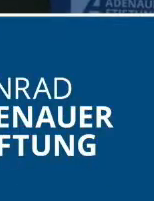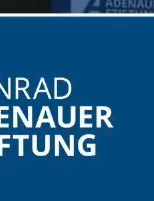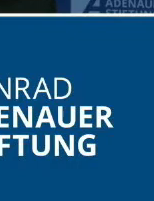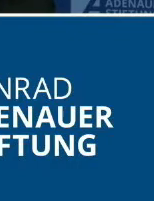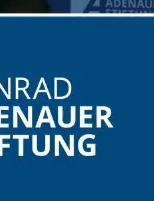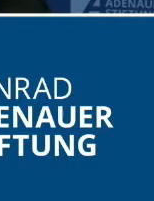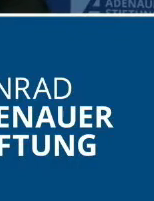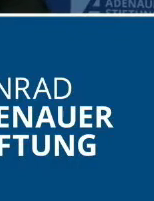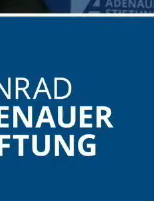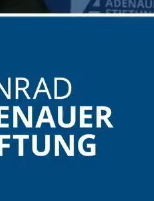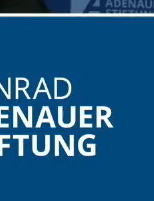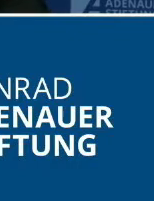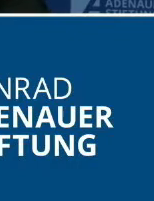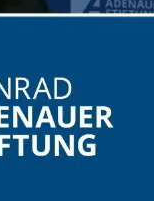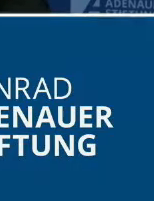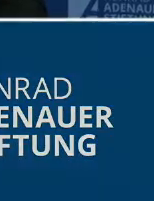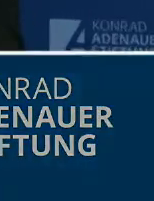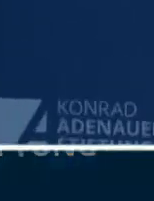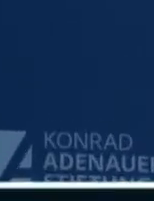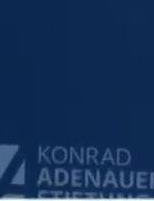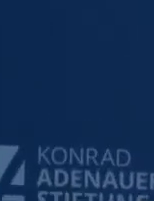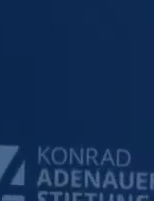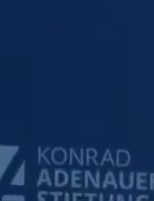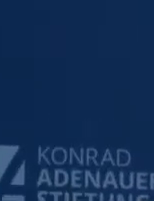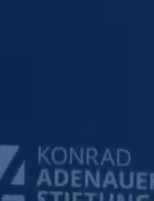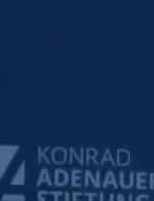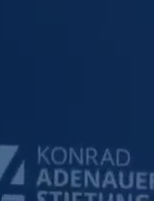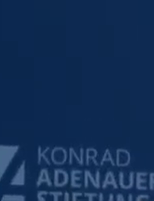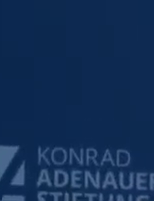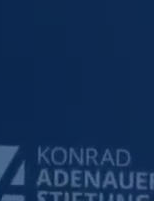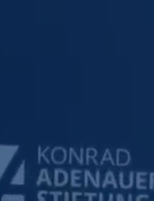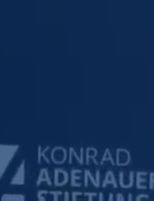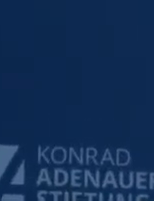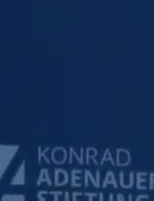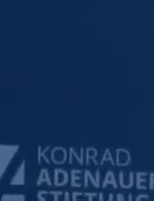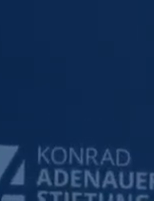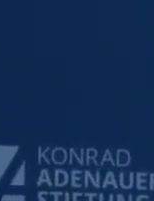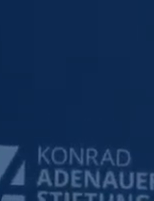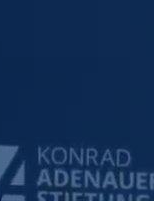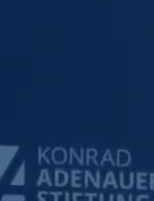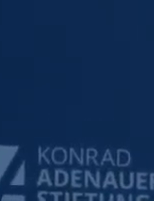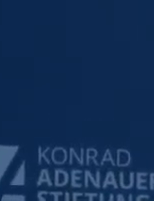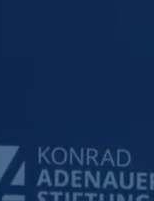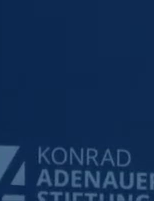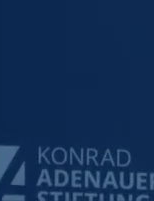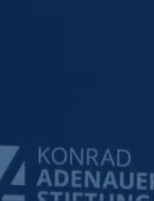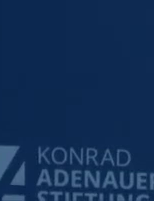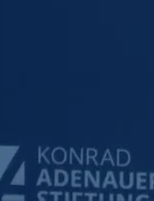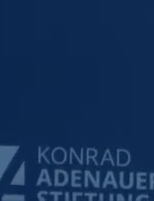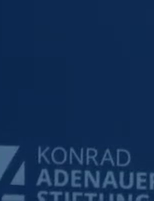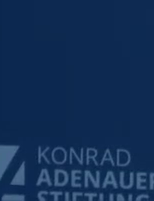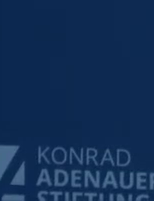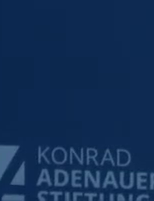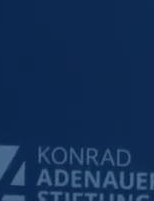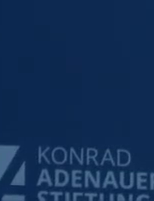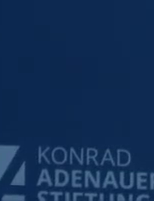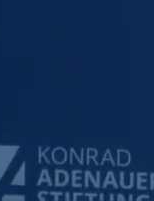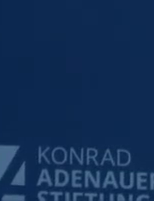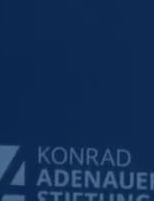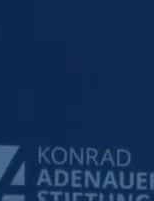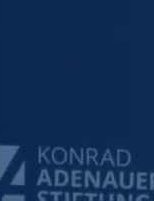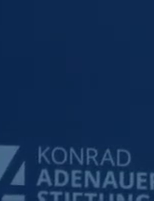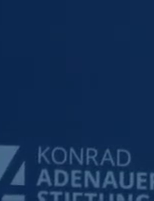irgendwas Technisches in den Kopf. Geht dir das auch so, wenn du jetzt nochmal über Beispiele nachdenkst für tatsächlich